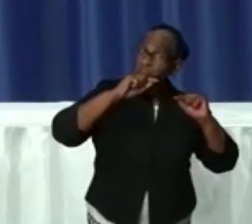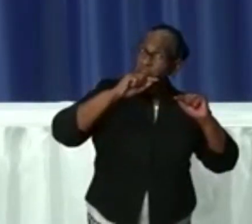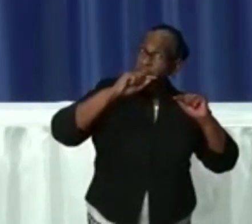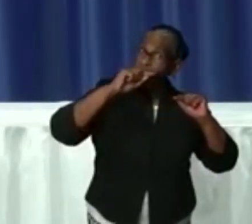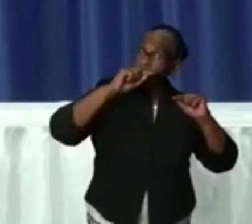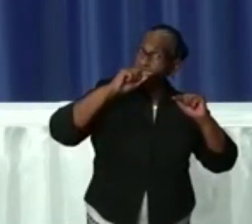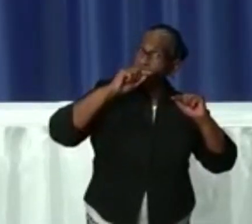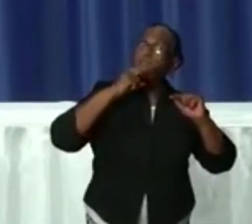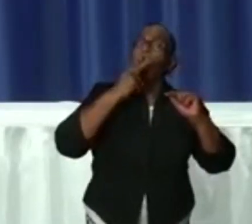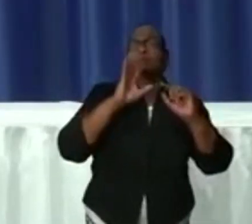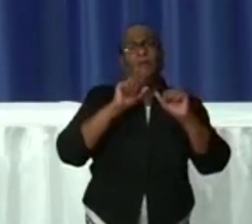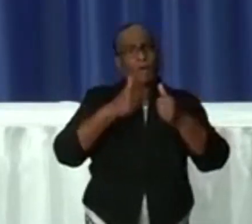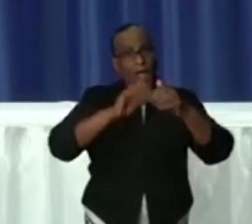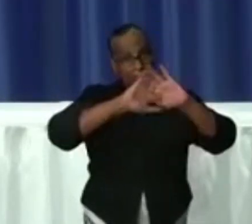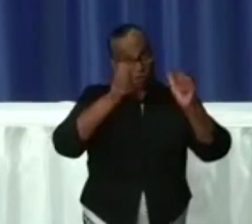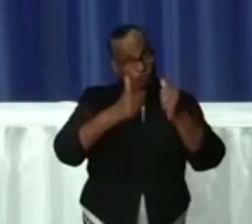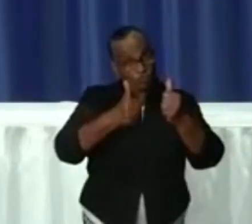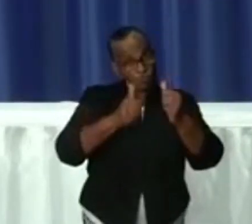dalen.